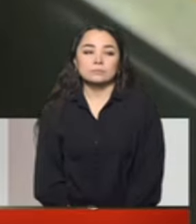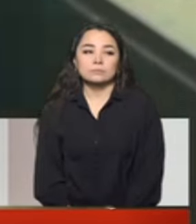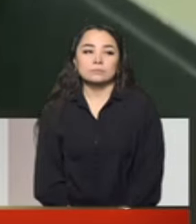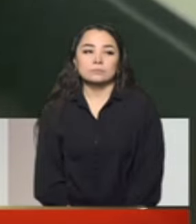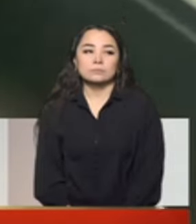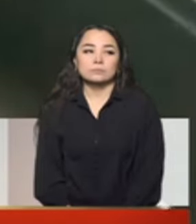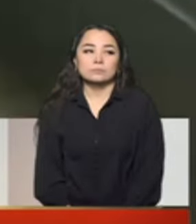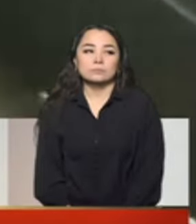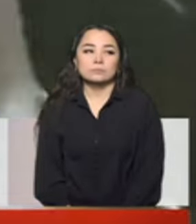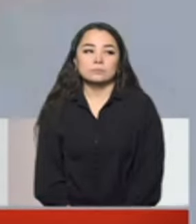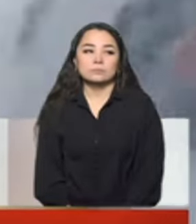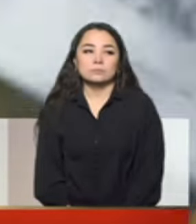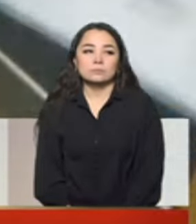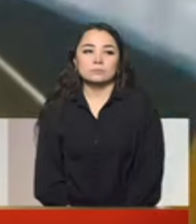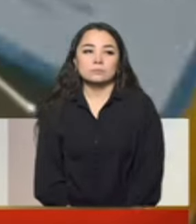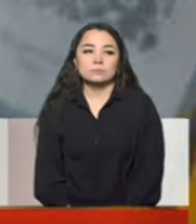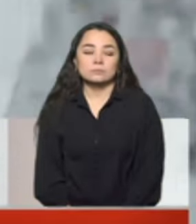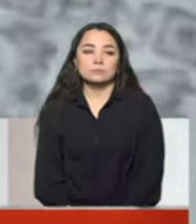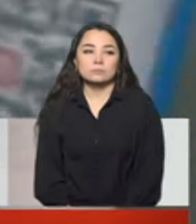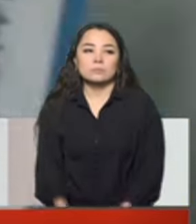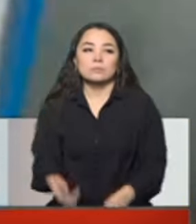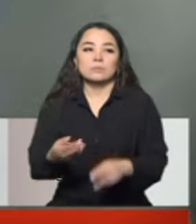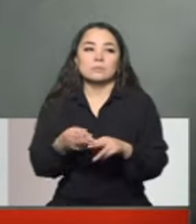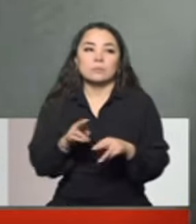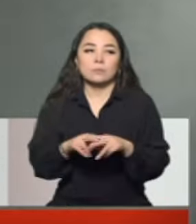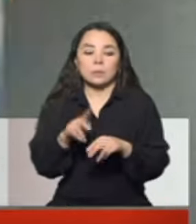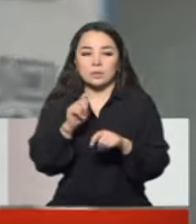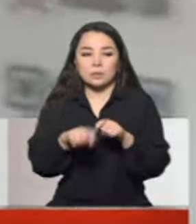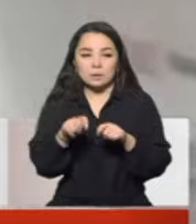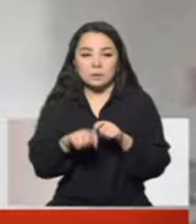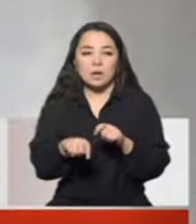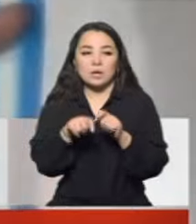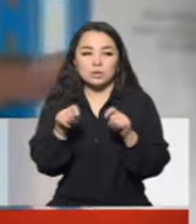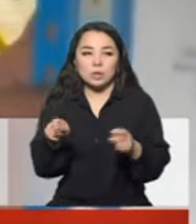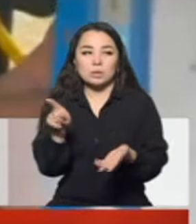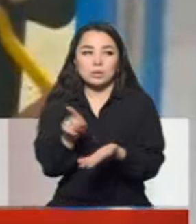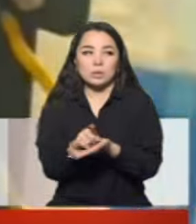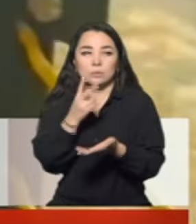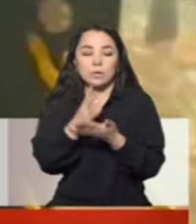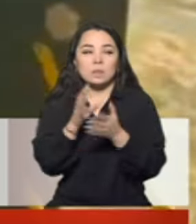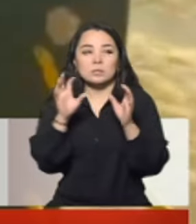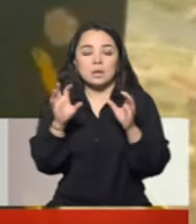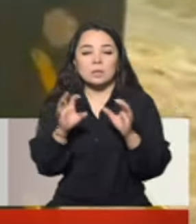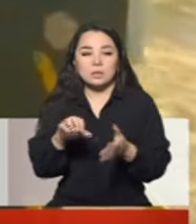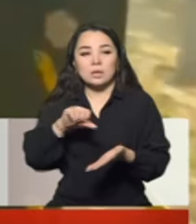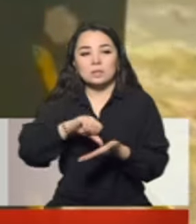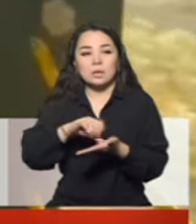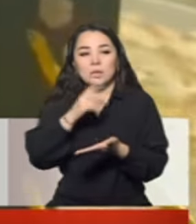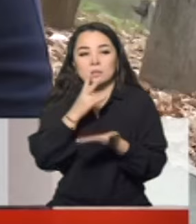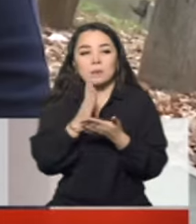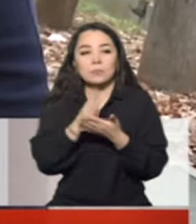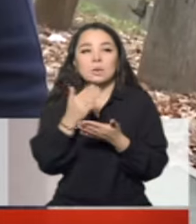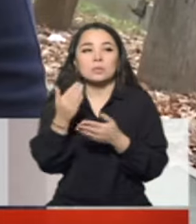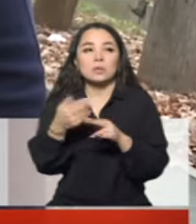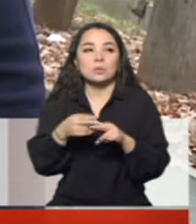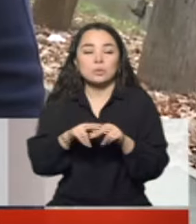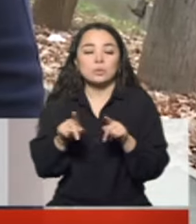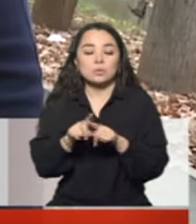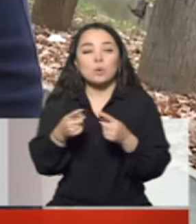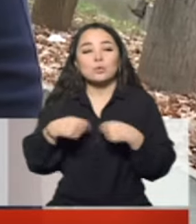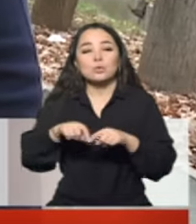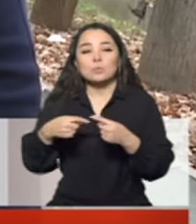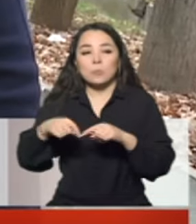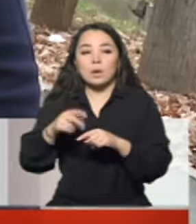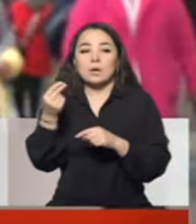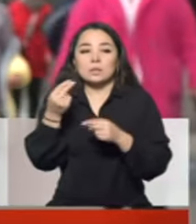Анасы Айжан ханым қарсыдан қаттығын алғандықтан. Бұл істе жүйелік пен ашықтық керек, дейді заңгер Камшат Шынтекова. Оның сөзінше мұндай